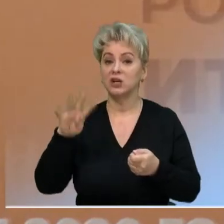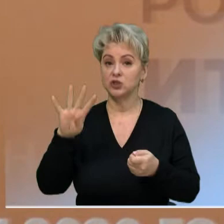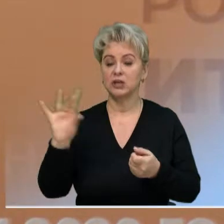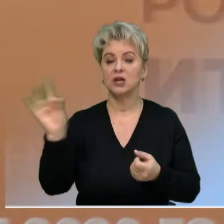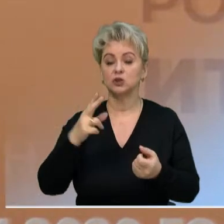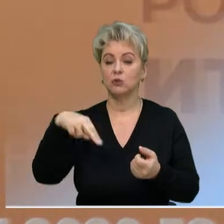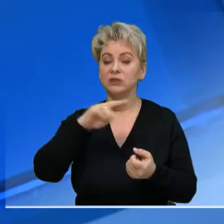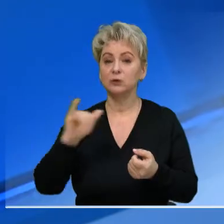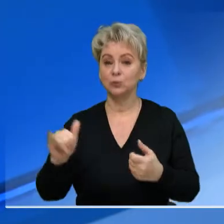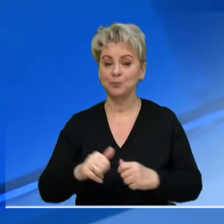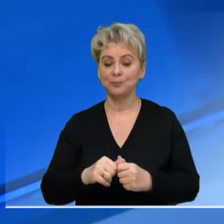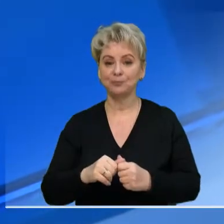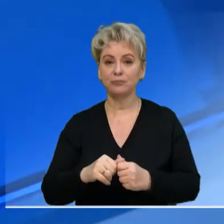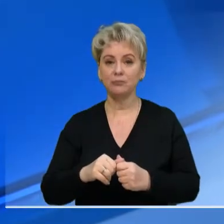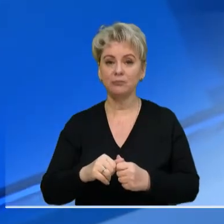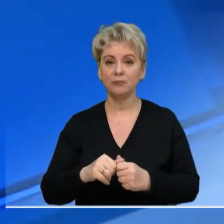Дон-24, Ростов-на-Дону.